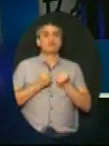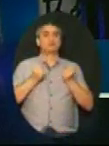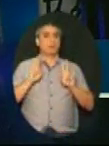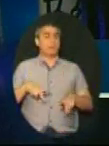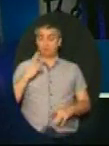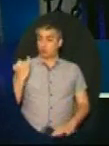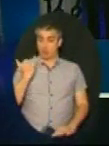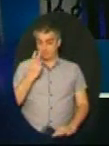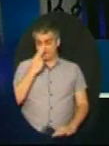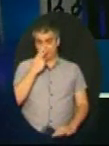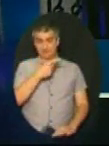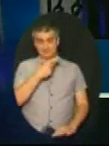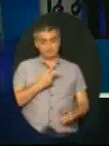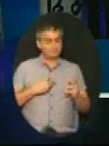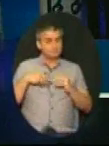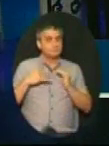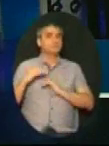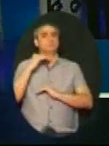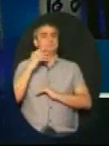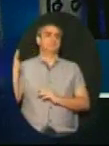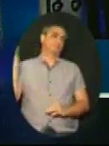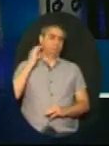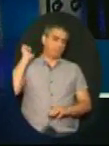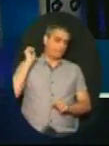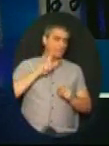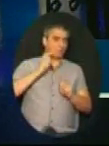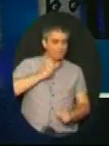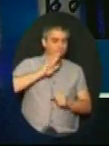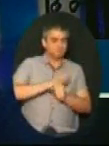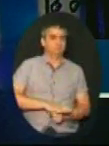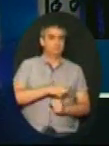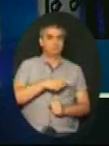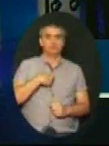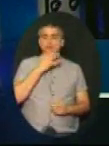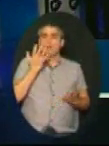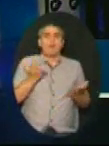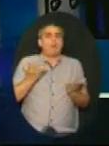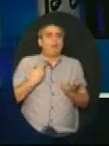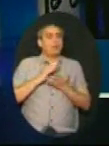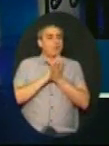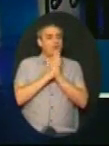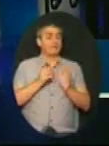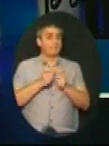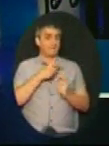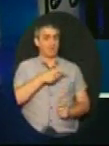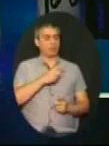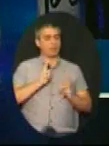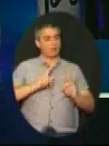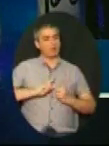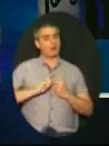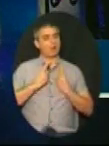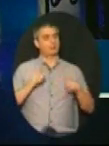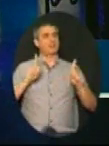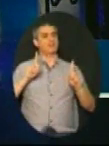אומרים, כל פעם שמנסים להרים את הראש, חוטפים מכה. והשאלה המרכזית שלנו, איך אנחנו הופכים את המפלגה